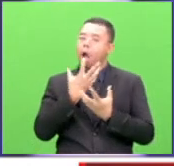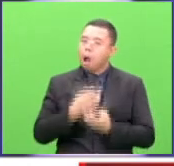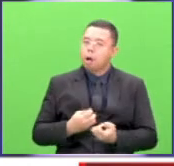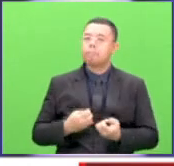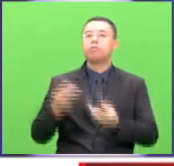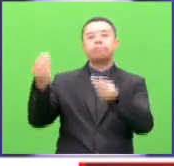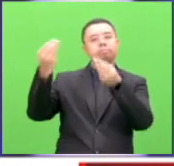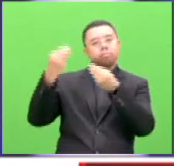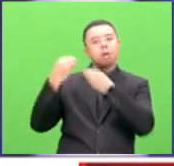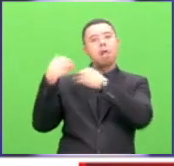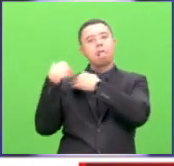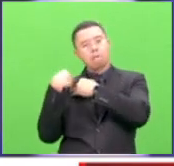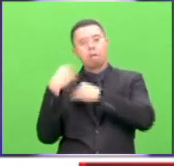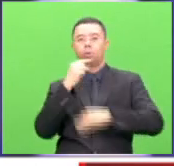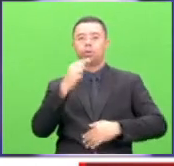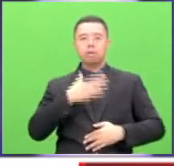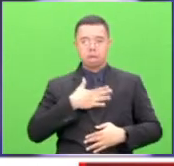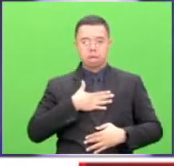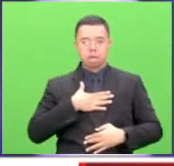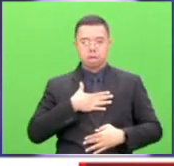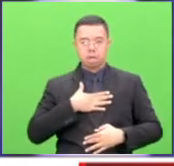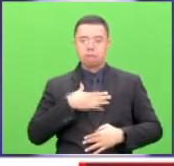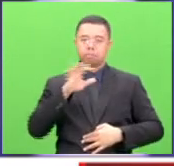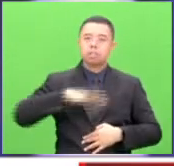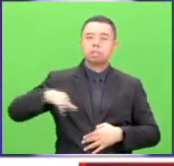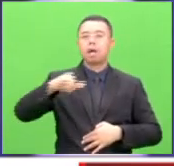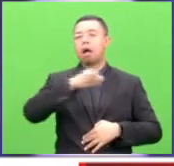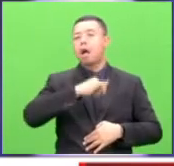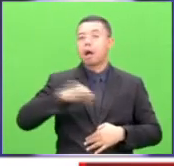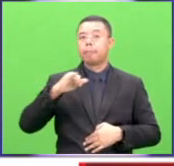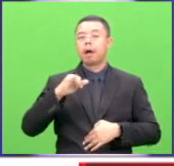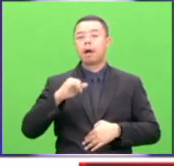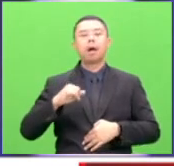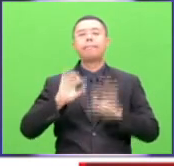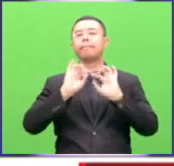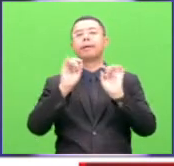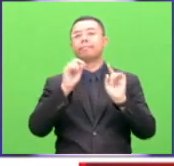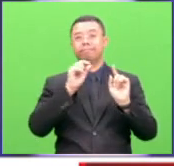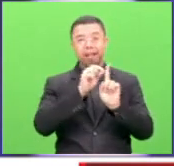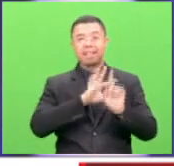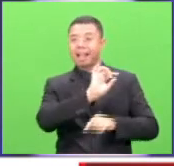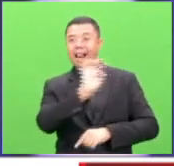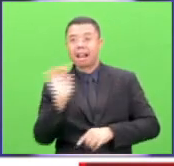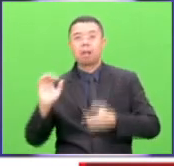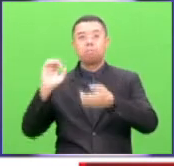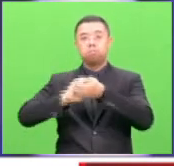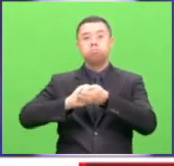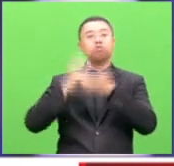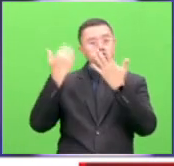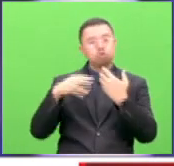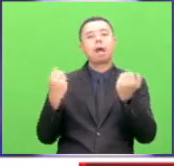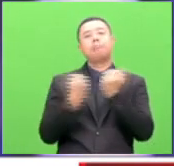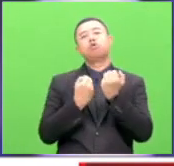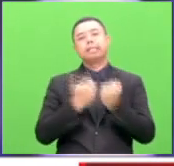yang diletakkan di atas pundak saya bersama dengan partai-partai lain yang sudah mengusung